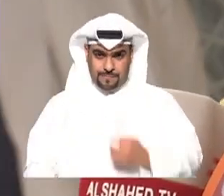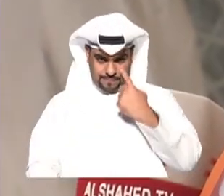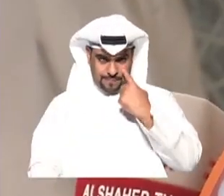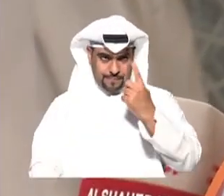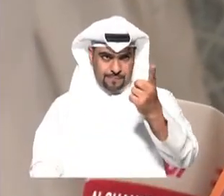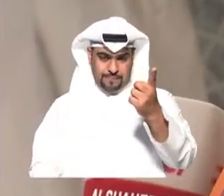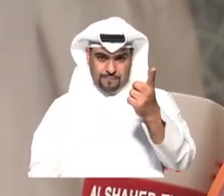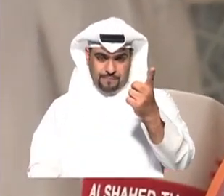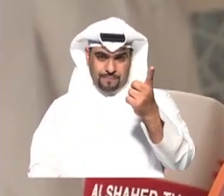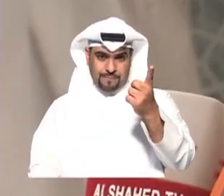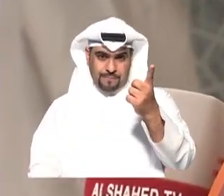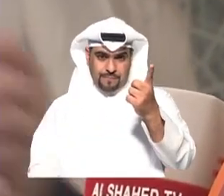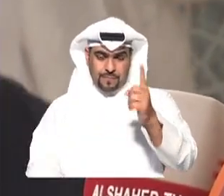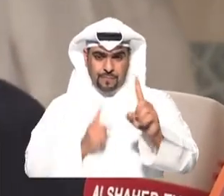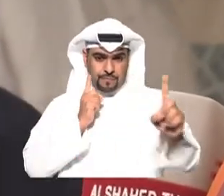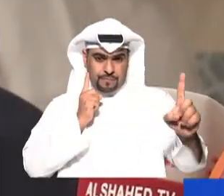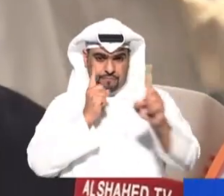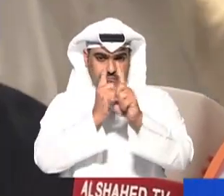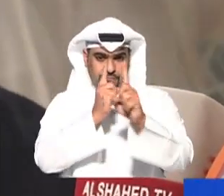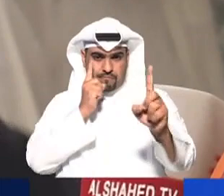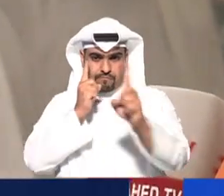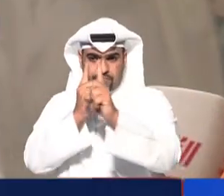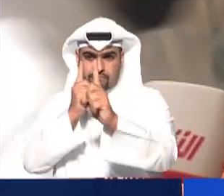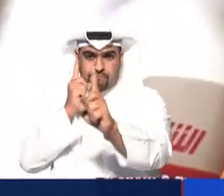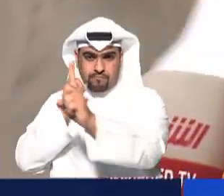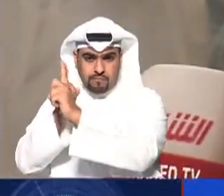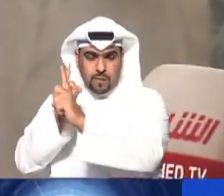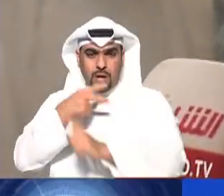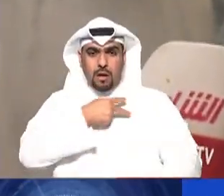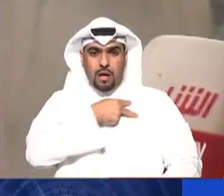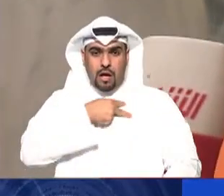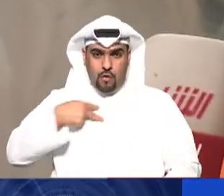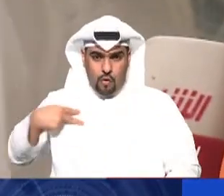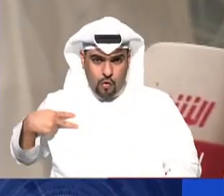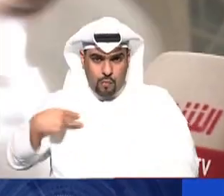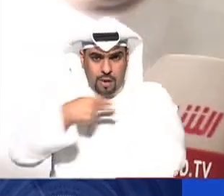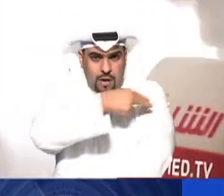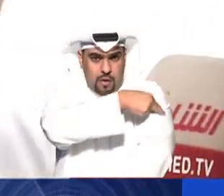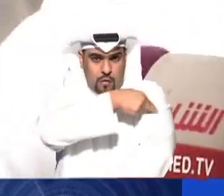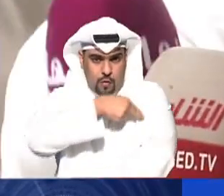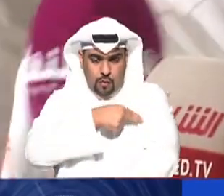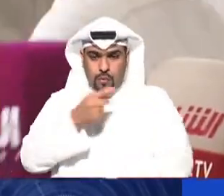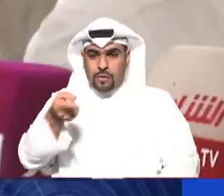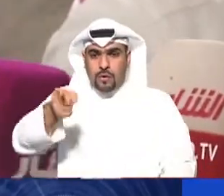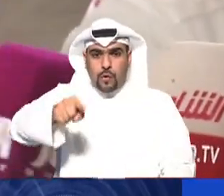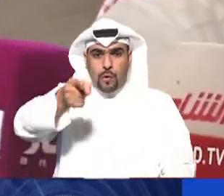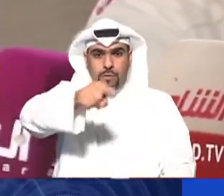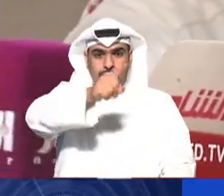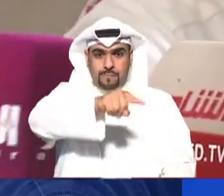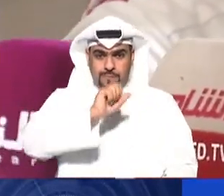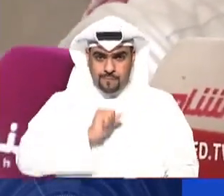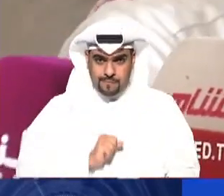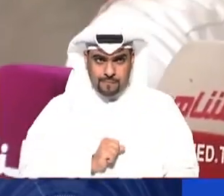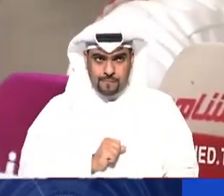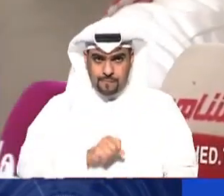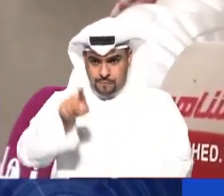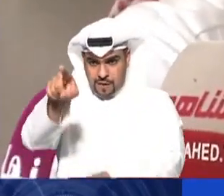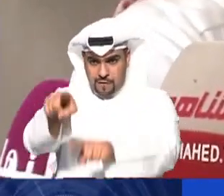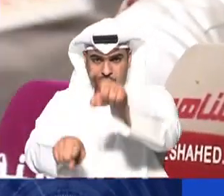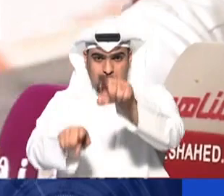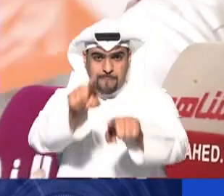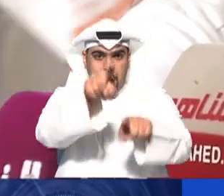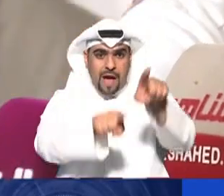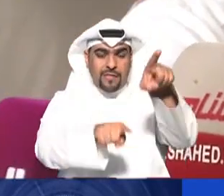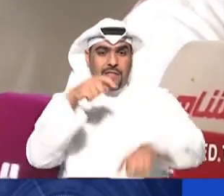استمرارا للقاءات اليومية التي تعقد ما بين النواب وبحضور بعض الوزراء،